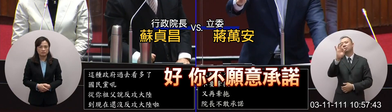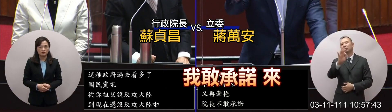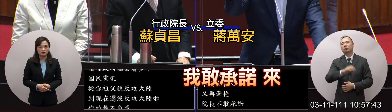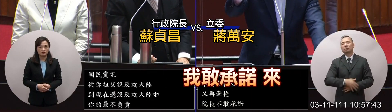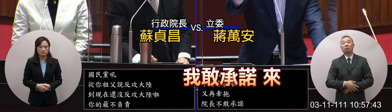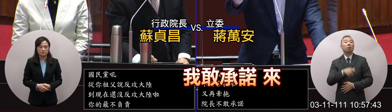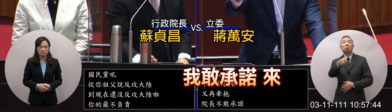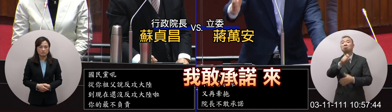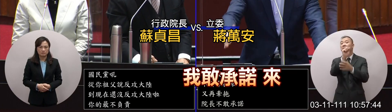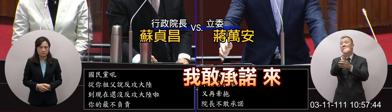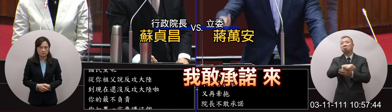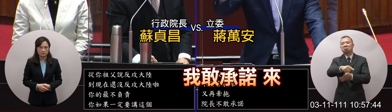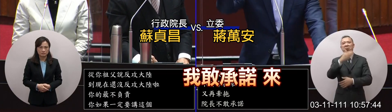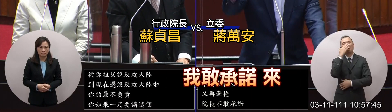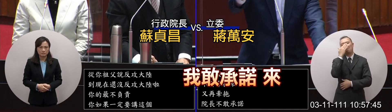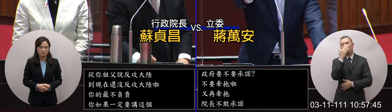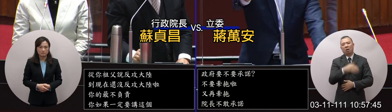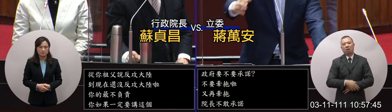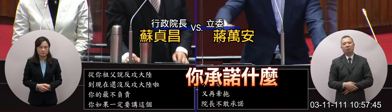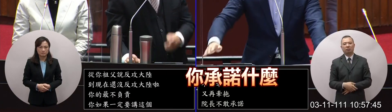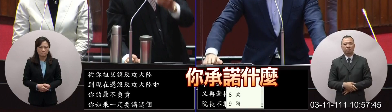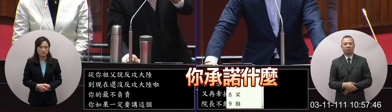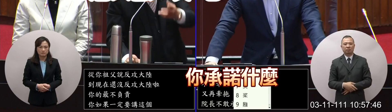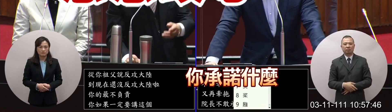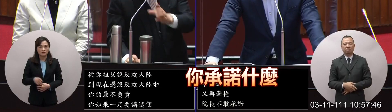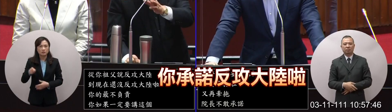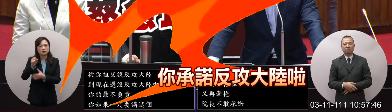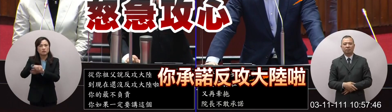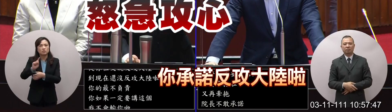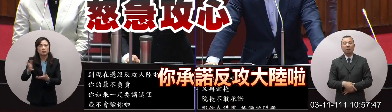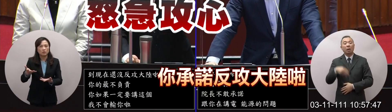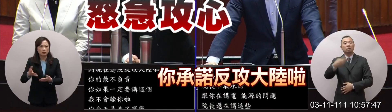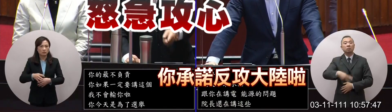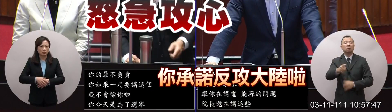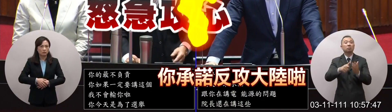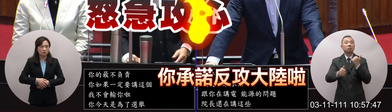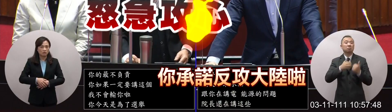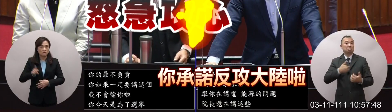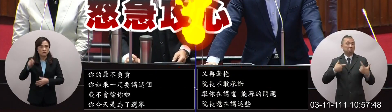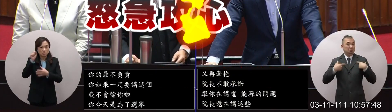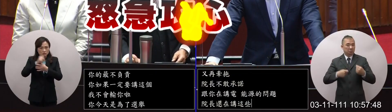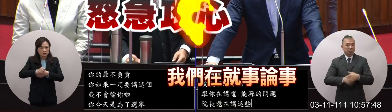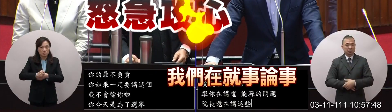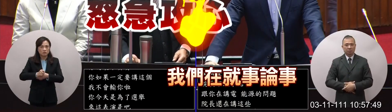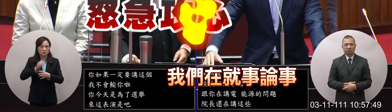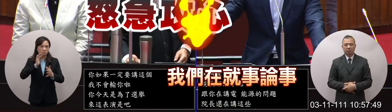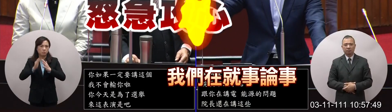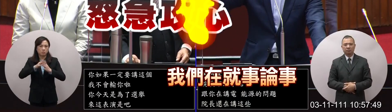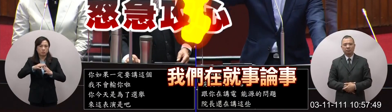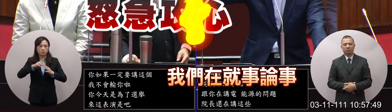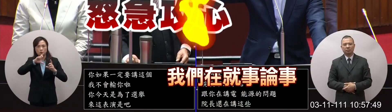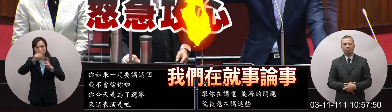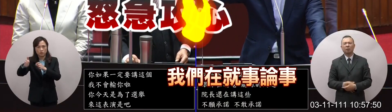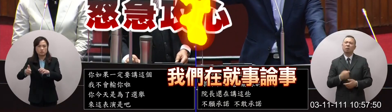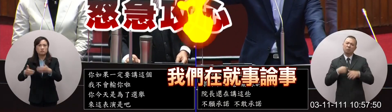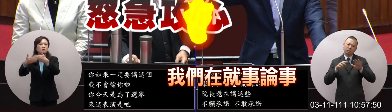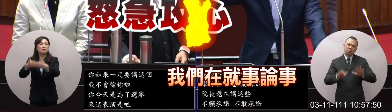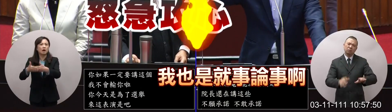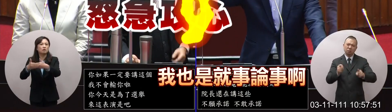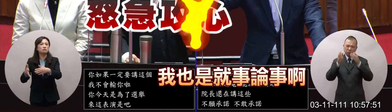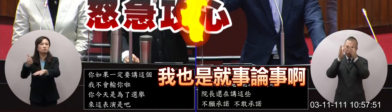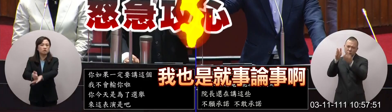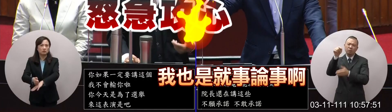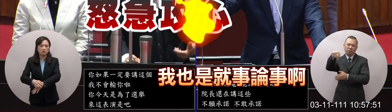承诺，我敢承诺。来， 你承诺 再生能源， 你承诺反攻大陆了。 我们在就事论